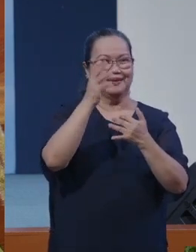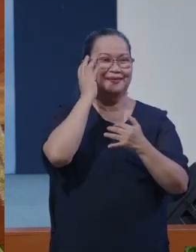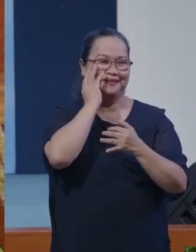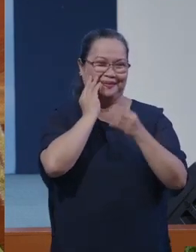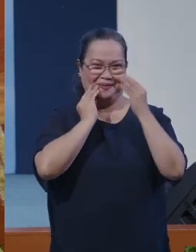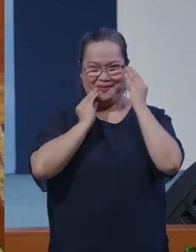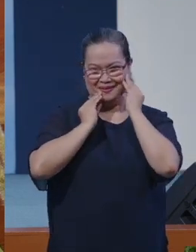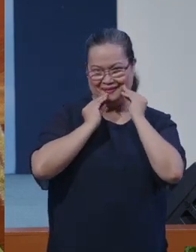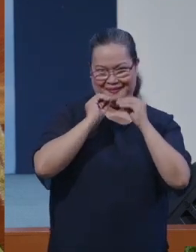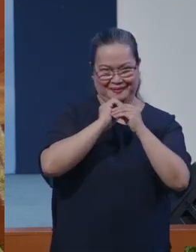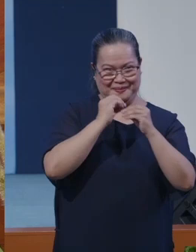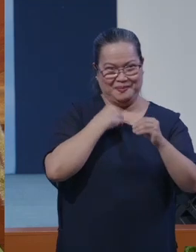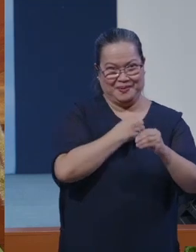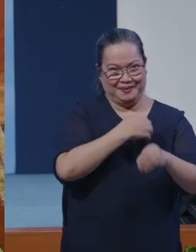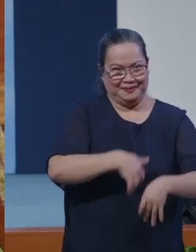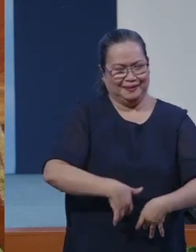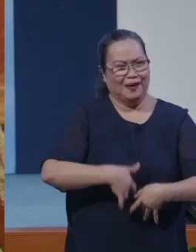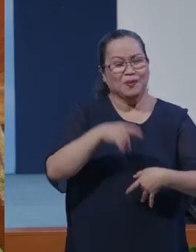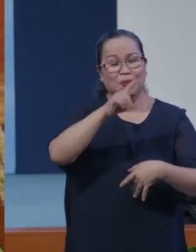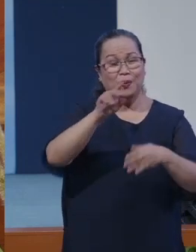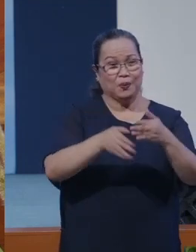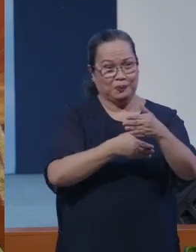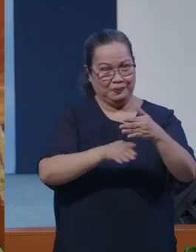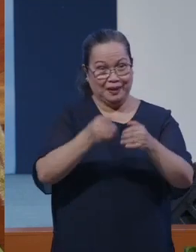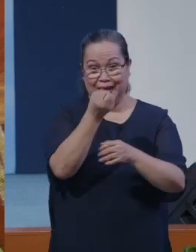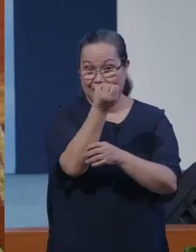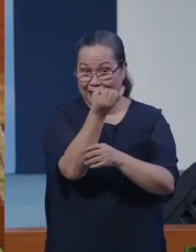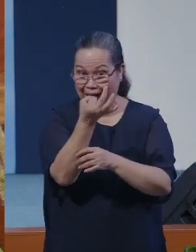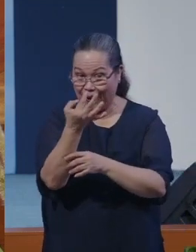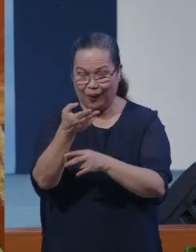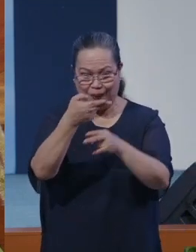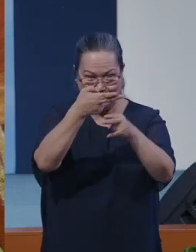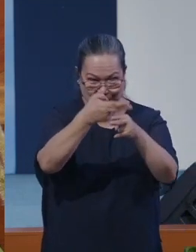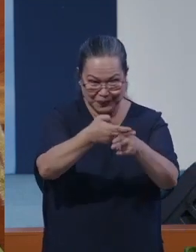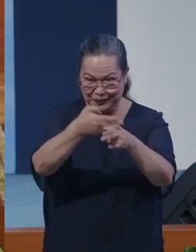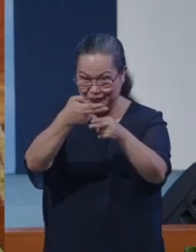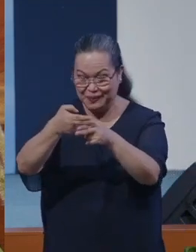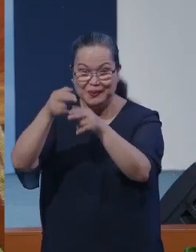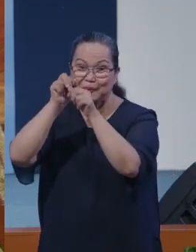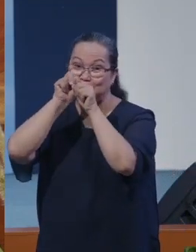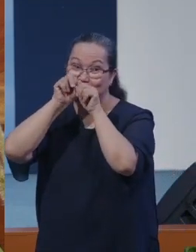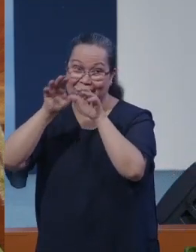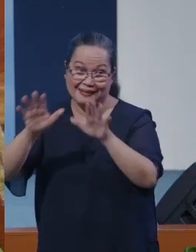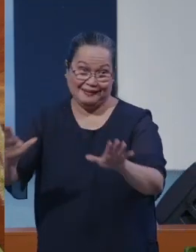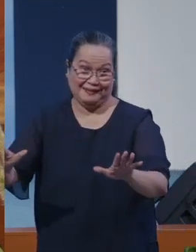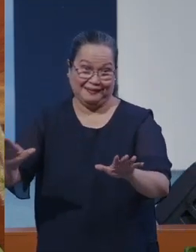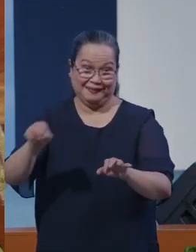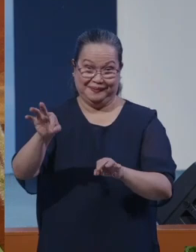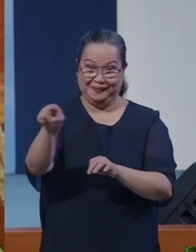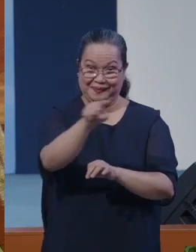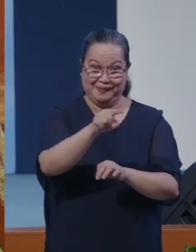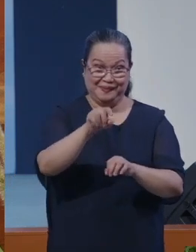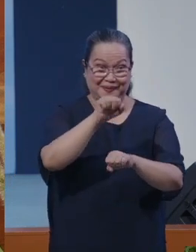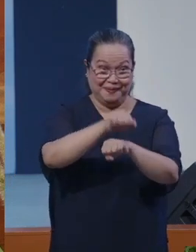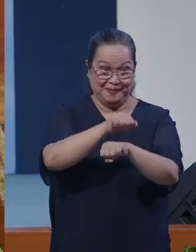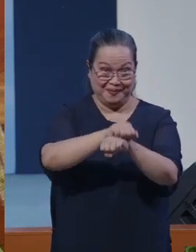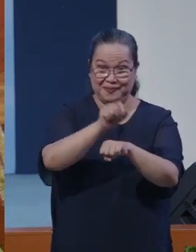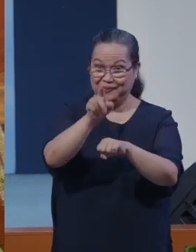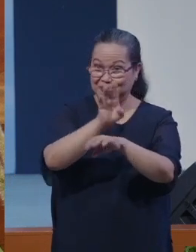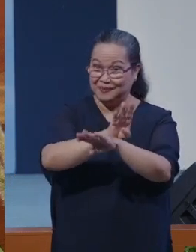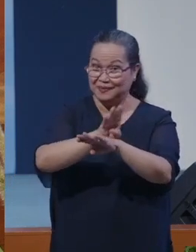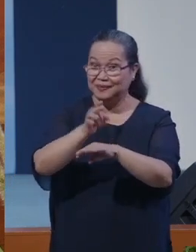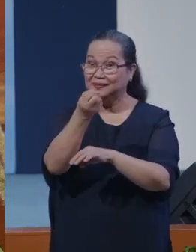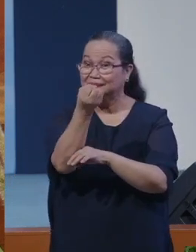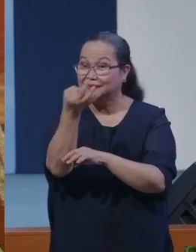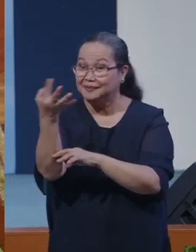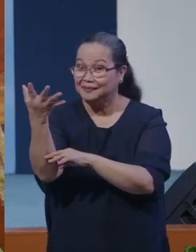gunam-gunamin. Anong hymn yun? Count your blessings. Pag kayo nagtrabaho at kayo may negosyo, bilangin